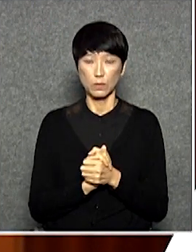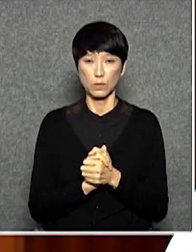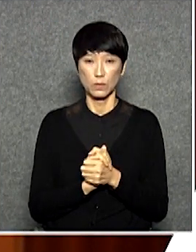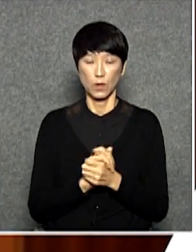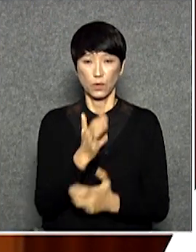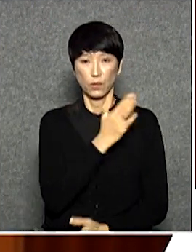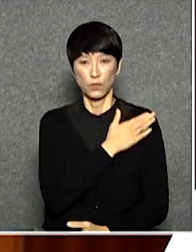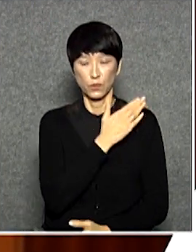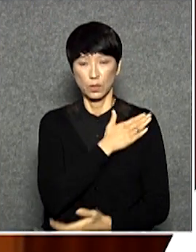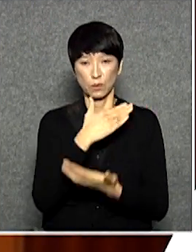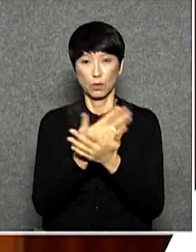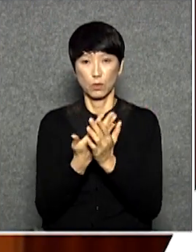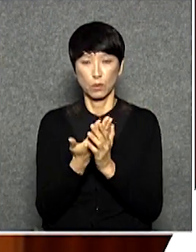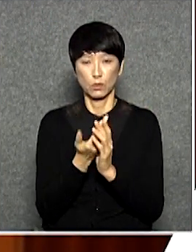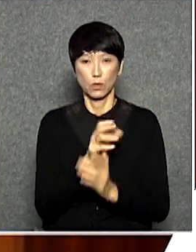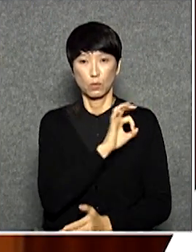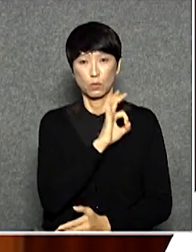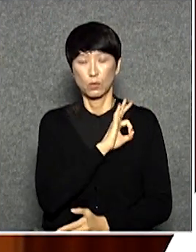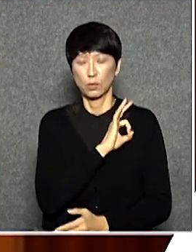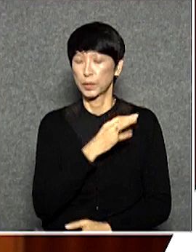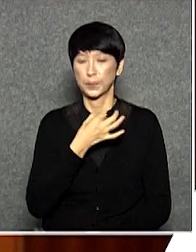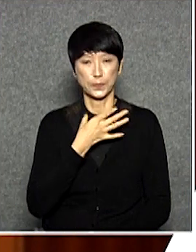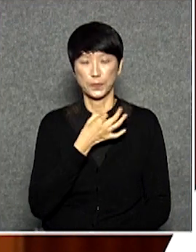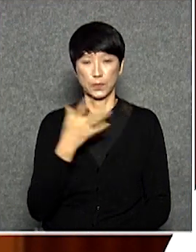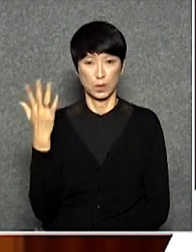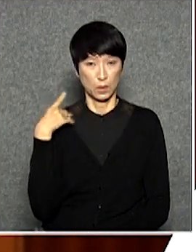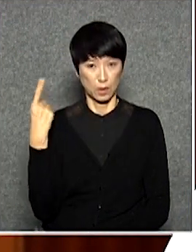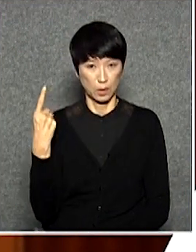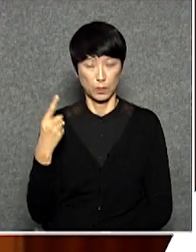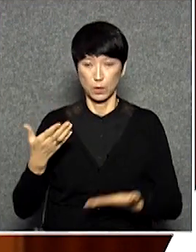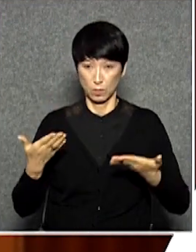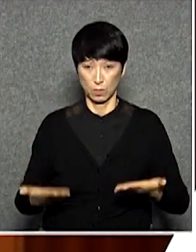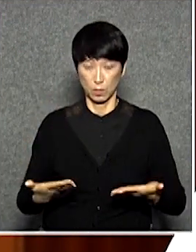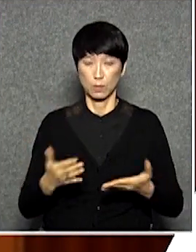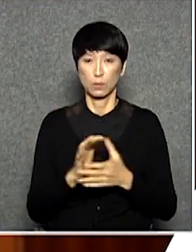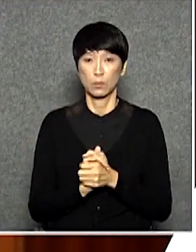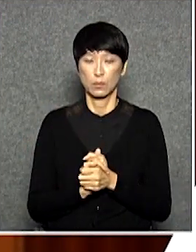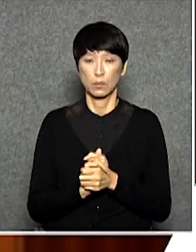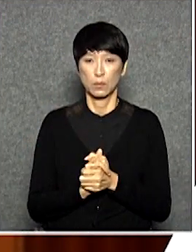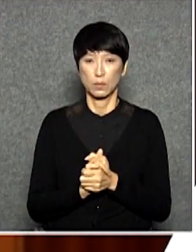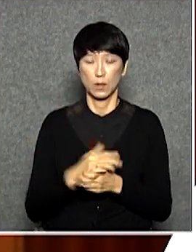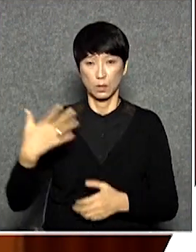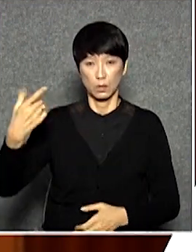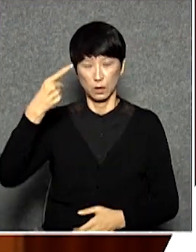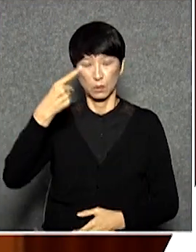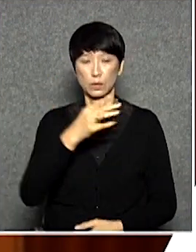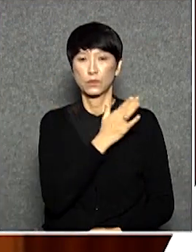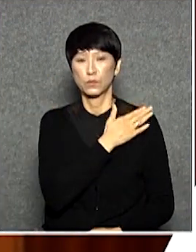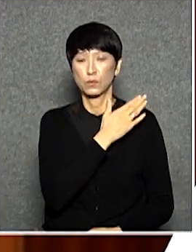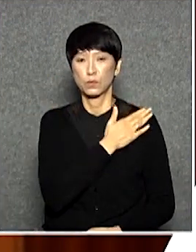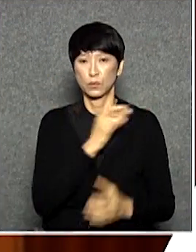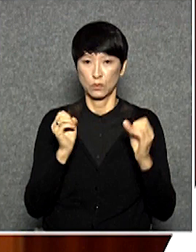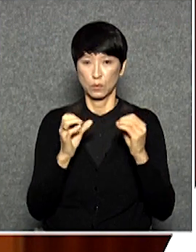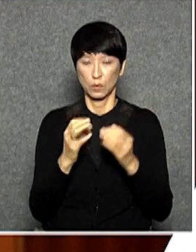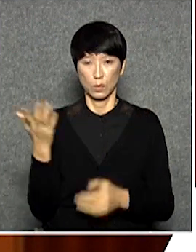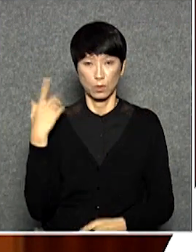會議。咁係琴日同埋今日呢，係我真係初次去主持會議，而琴日非常